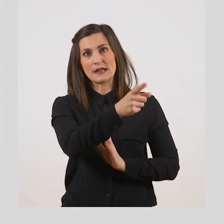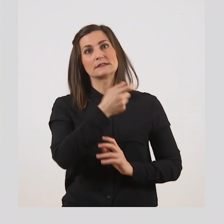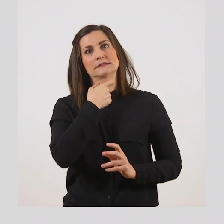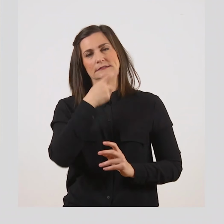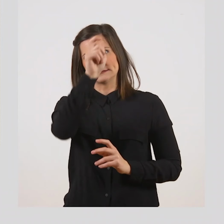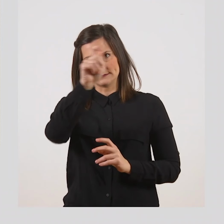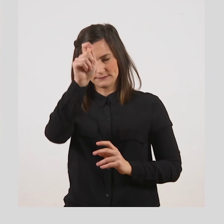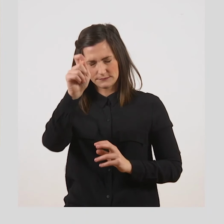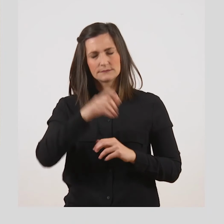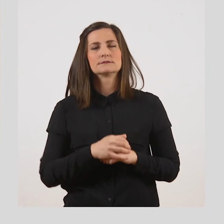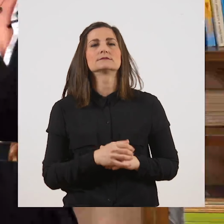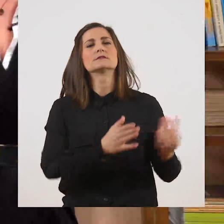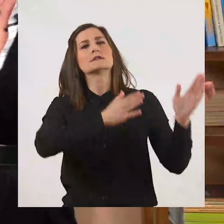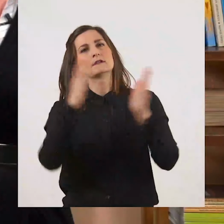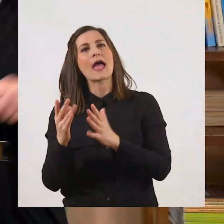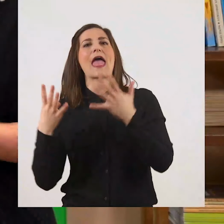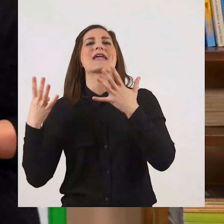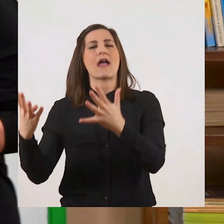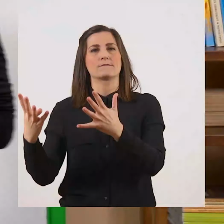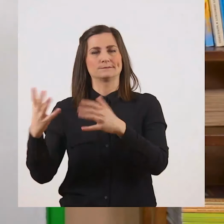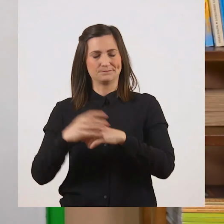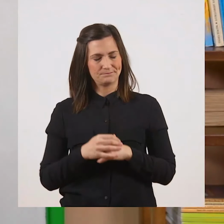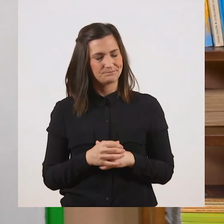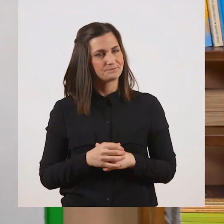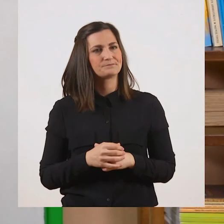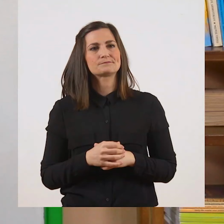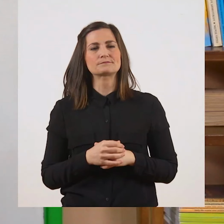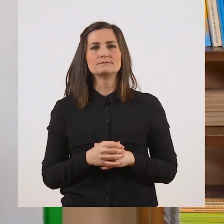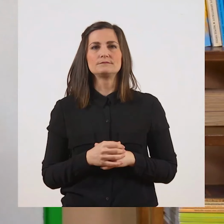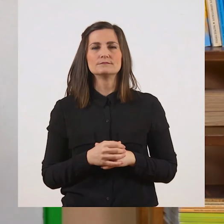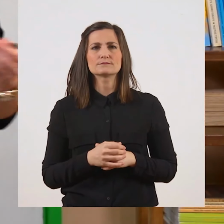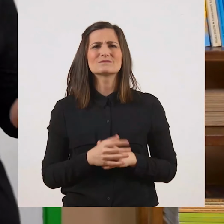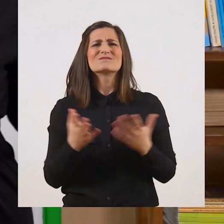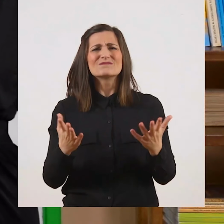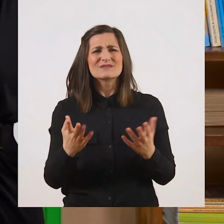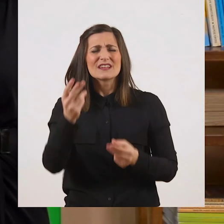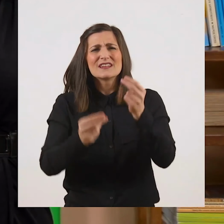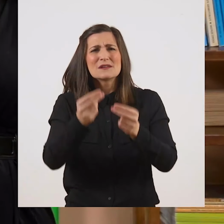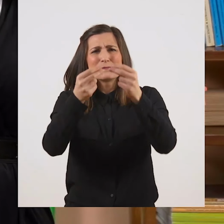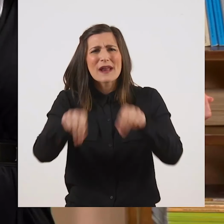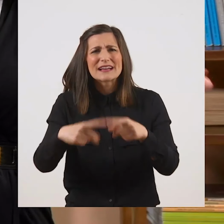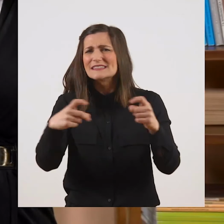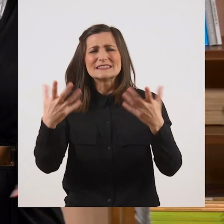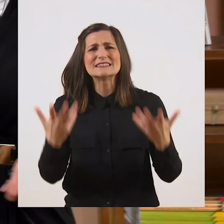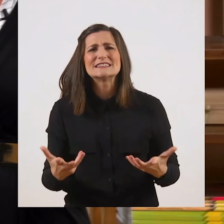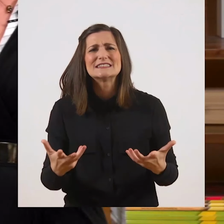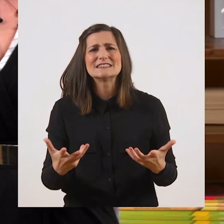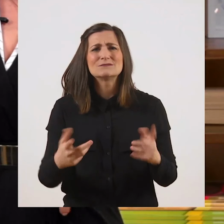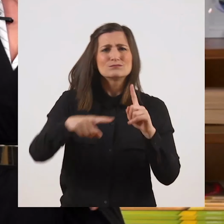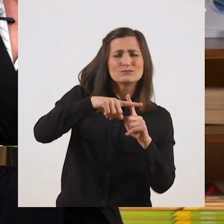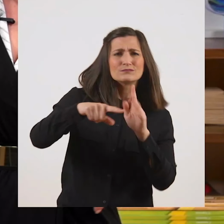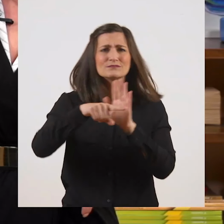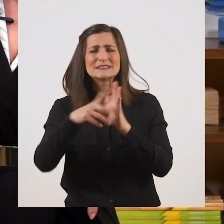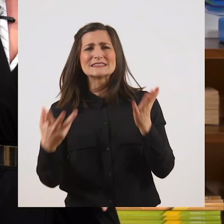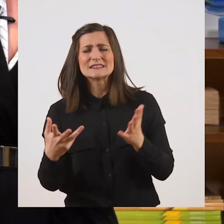12. Και 9. Πάρα πολύ ωραία. Τι πράξη όμως θα κάνω? Για να δούμε